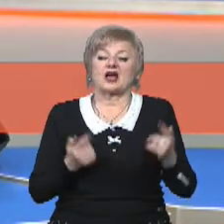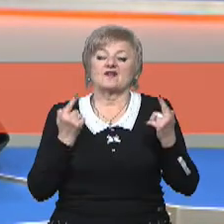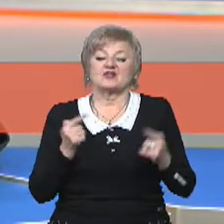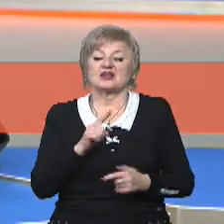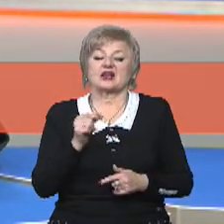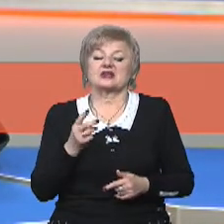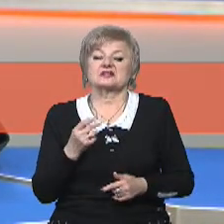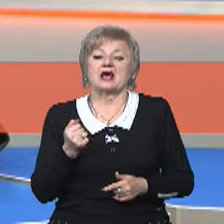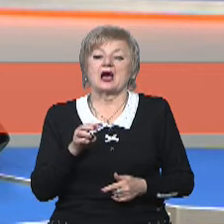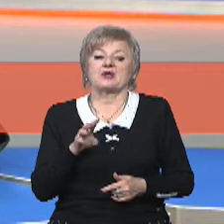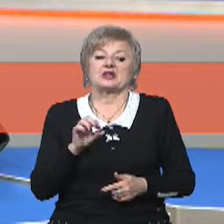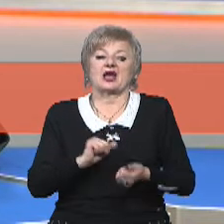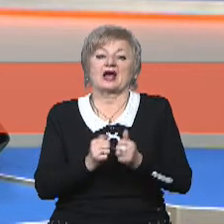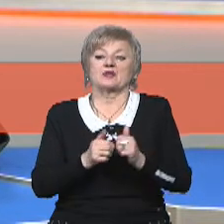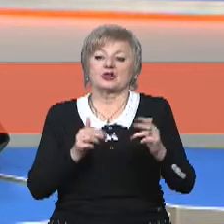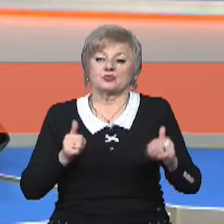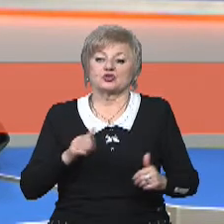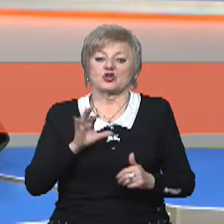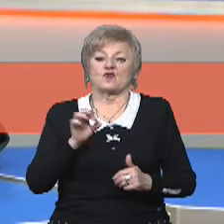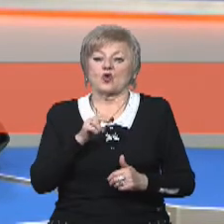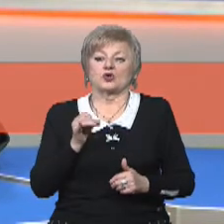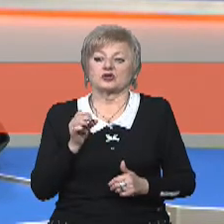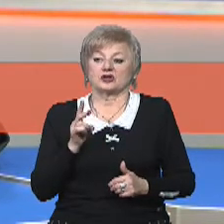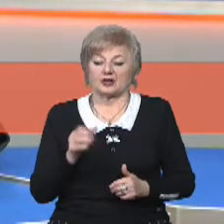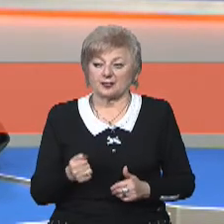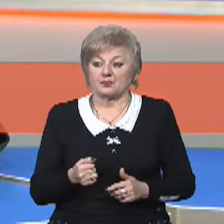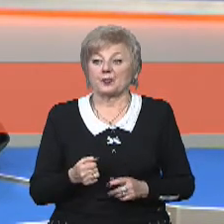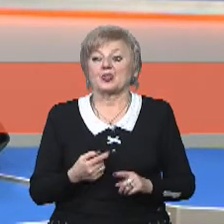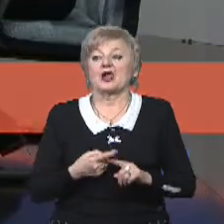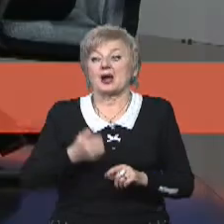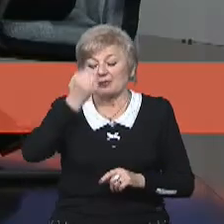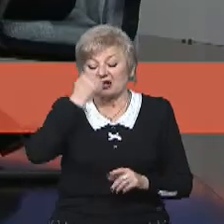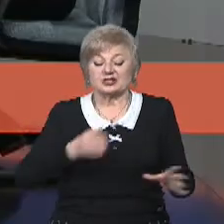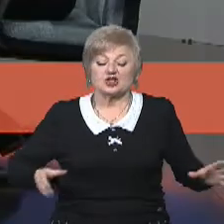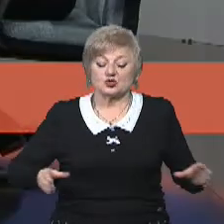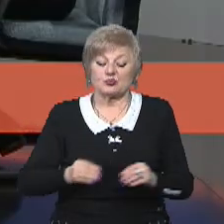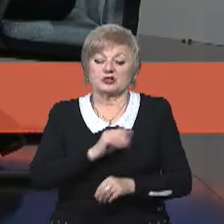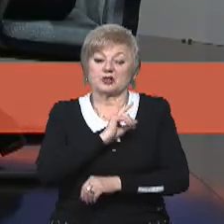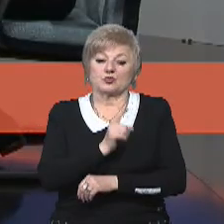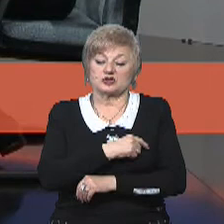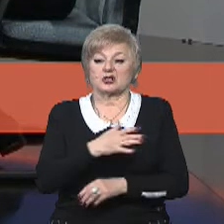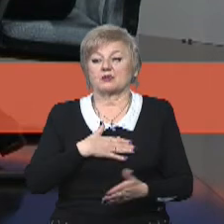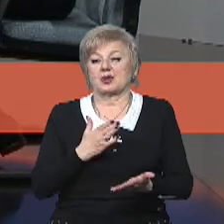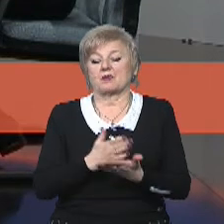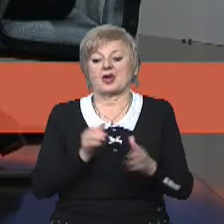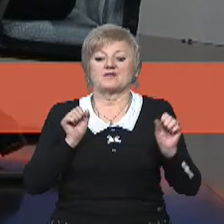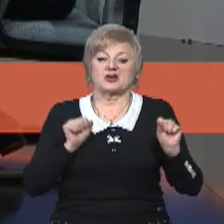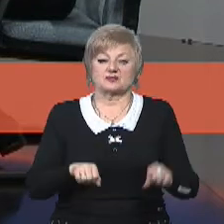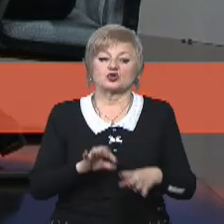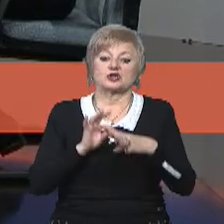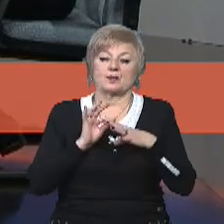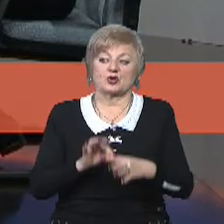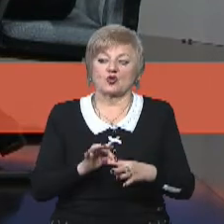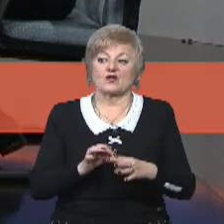Знам'янка, Кам'янка-Дніпровська, Водяна та інше. Завдяки спільним зусиллям ми маємо можливість